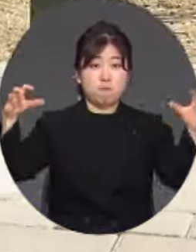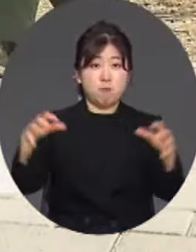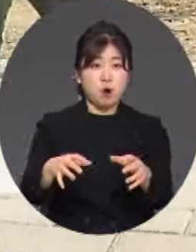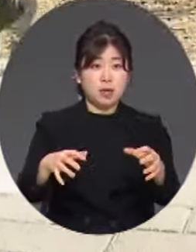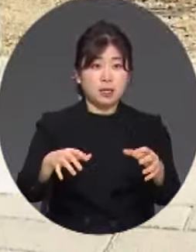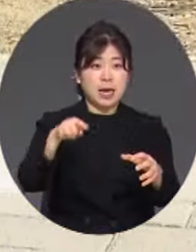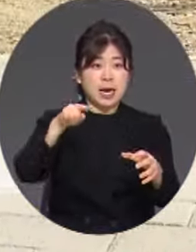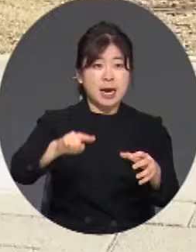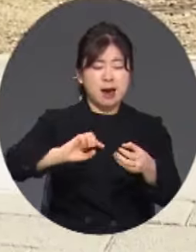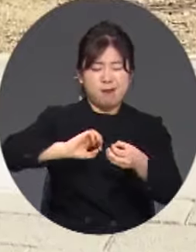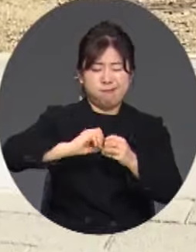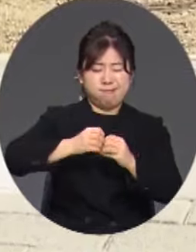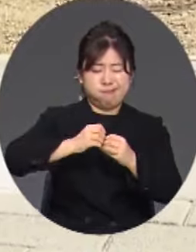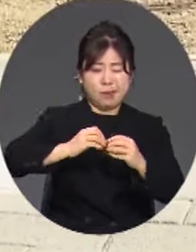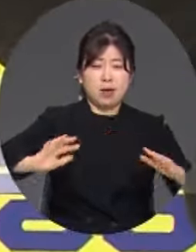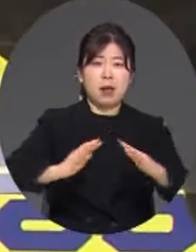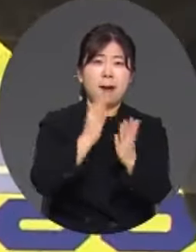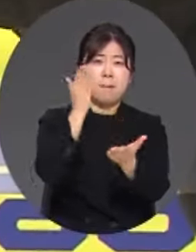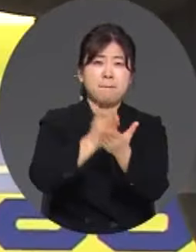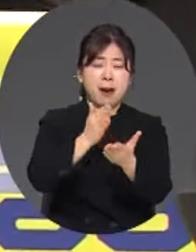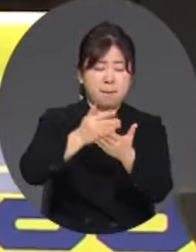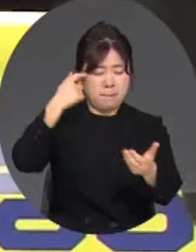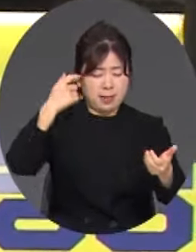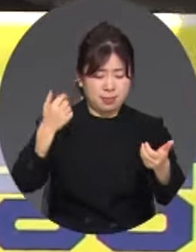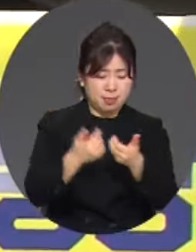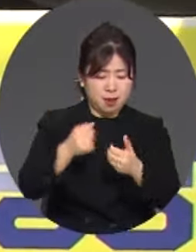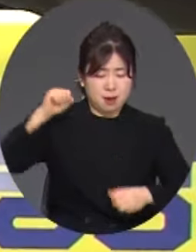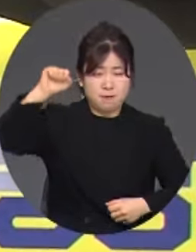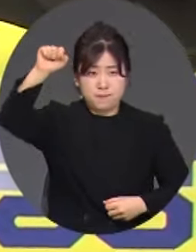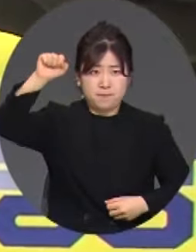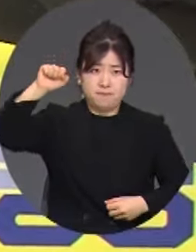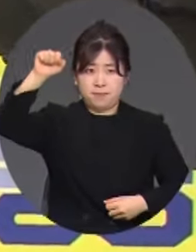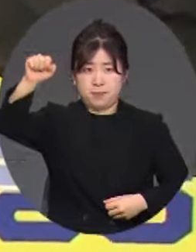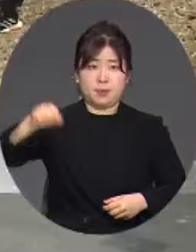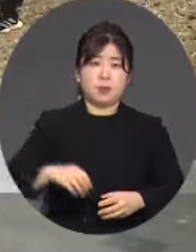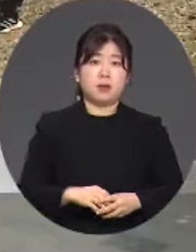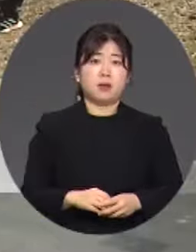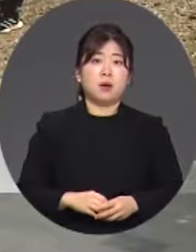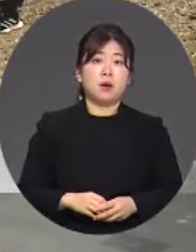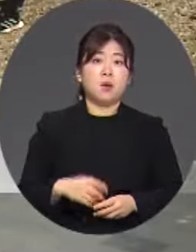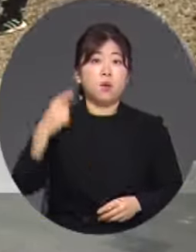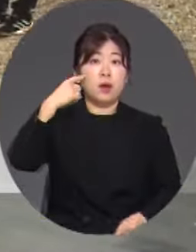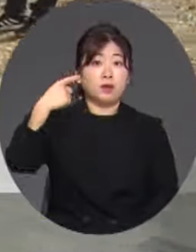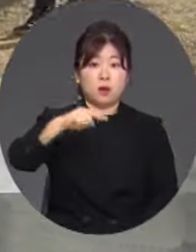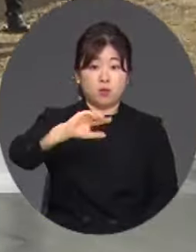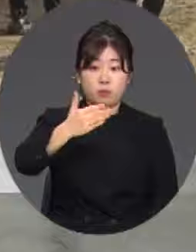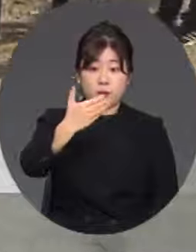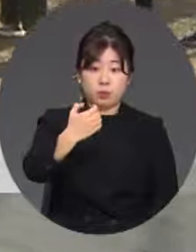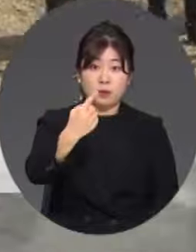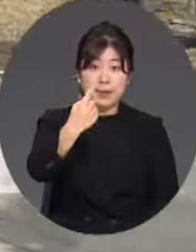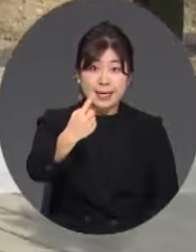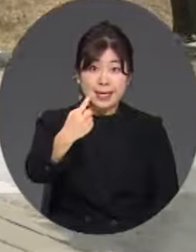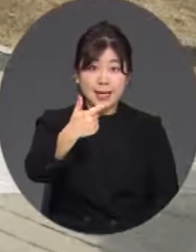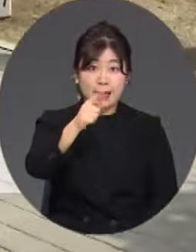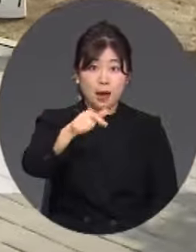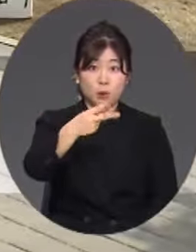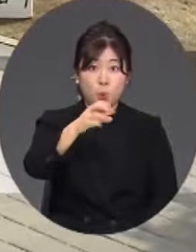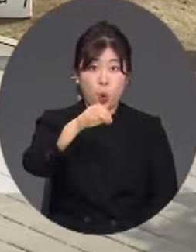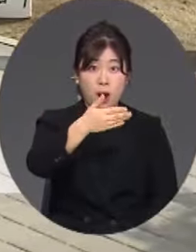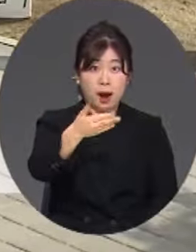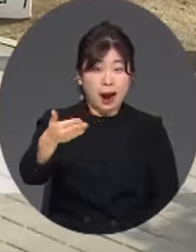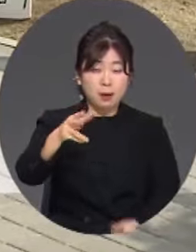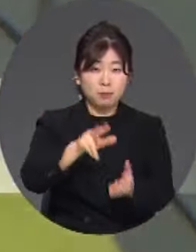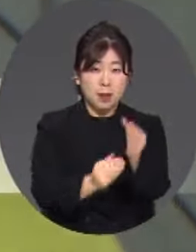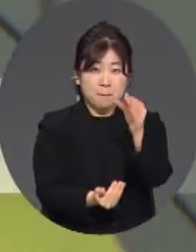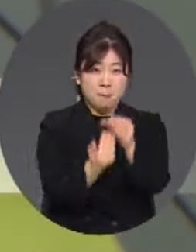하구 난개발 반대를 촉구하는 기자회견을 열었습니다. 이들은 1991년 낙동강 페놀 사태 이후